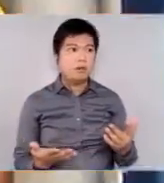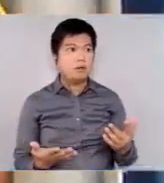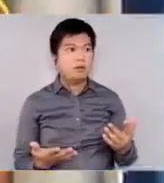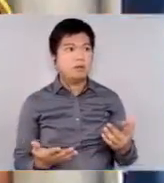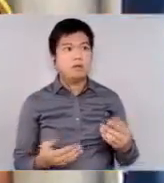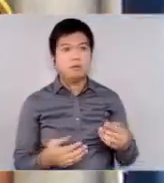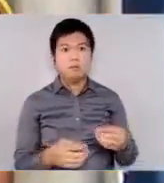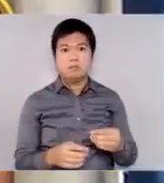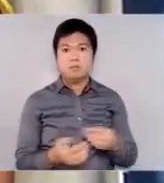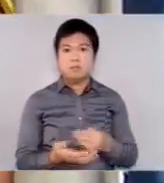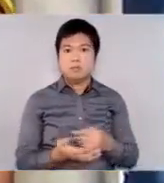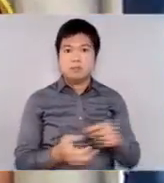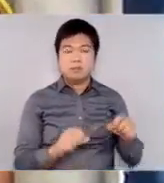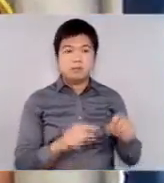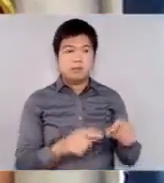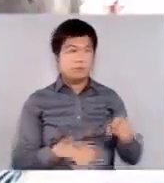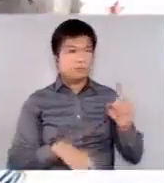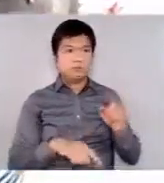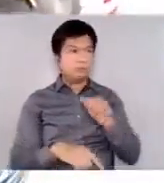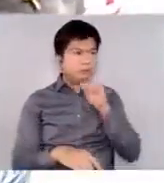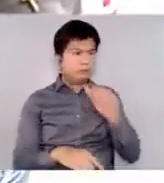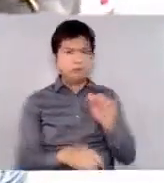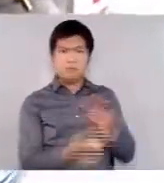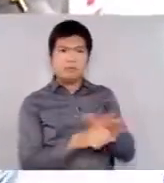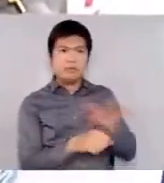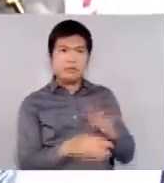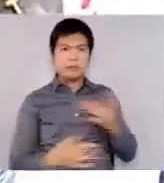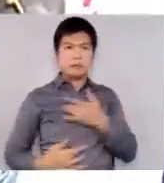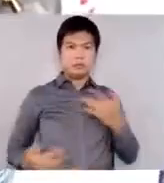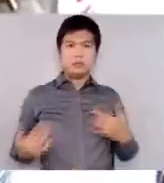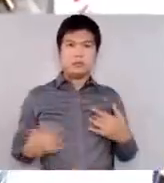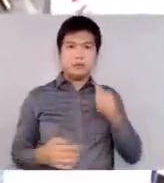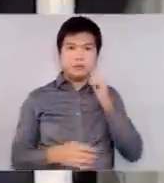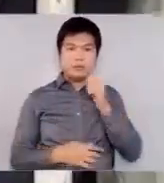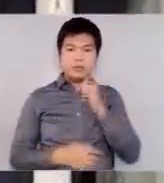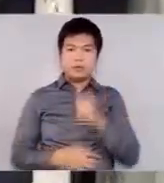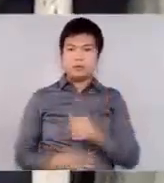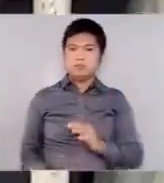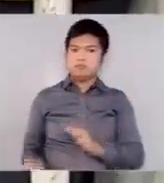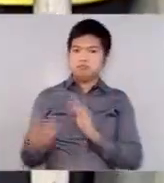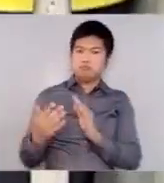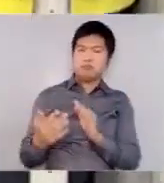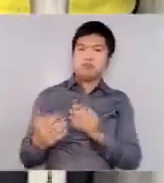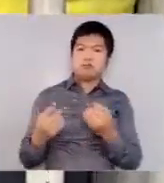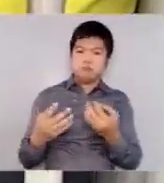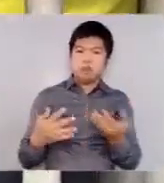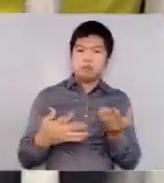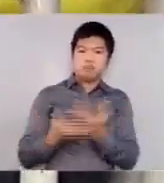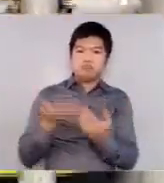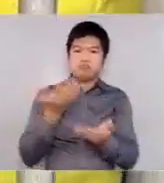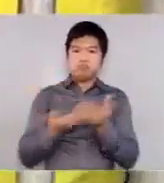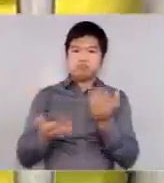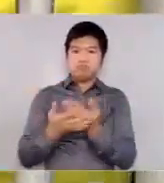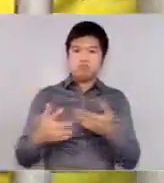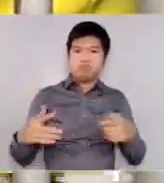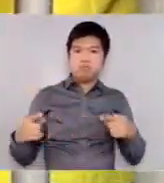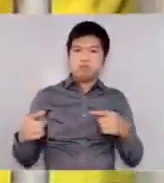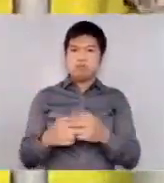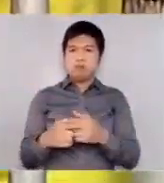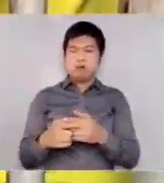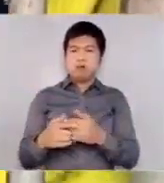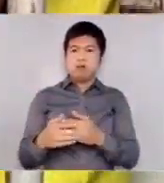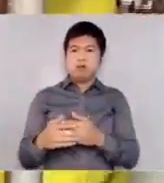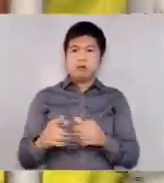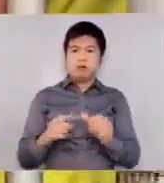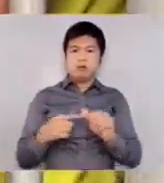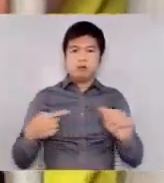eh. Pero hindi ko po ginagalaw yung babae. Naharap siya ngayon sa patong-patong na kaso na paglabag sa anti-rape law, child